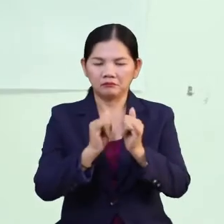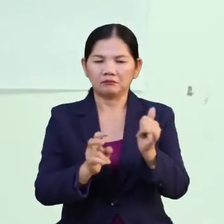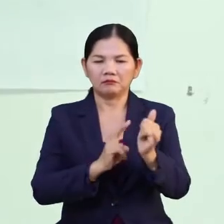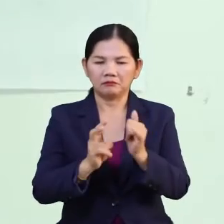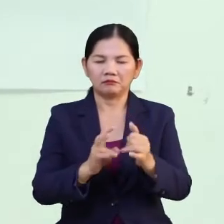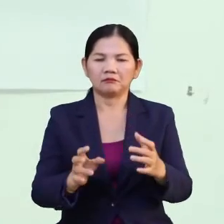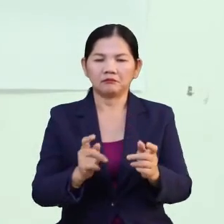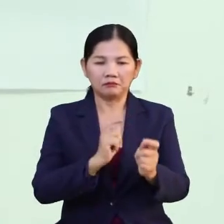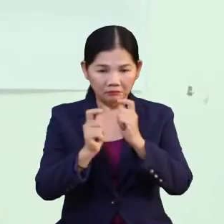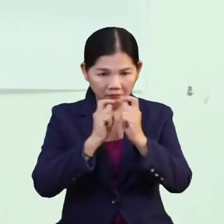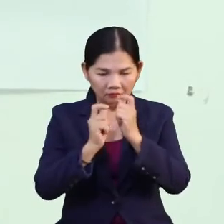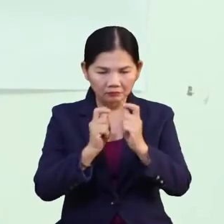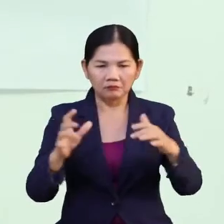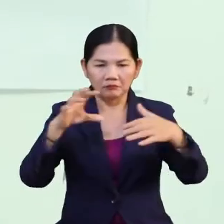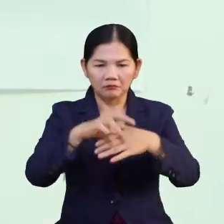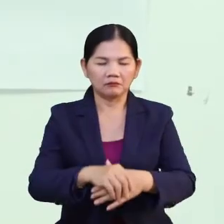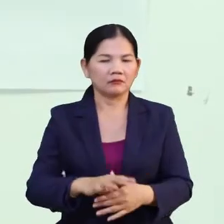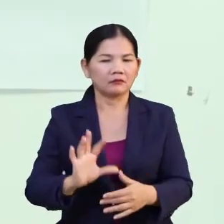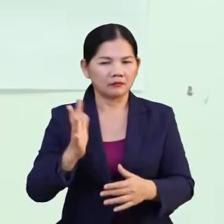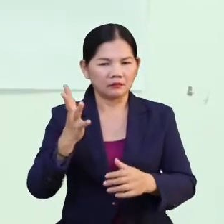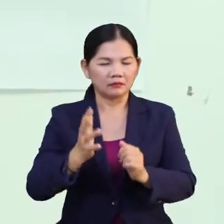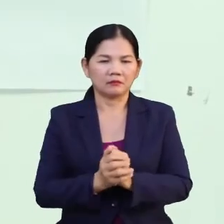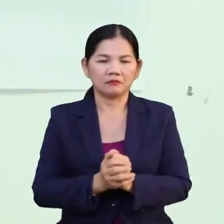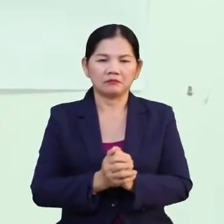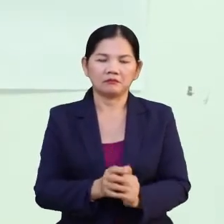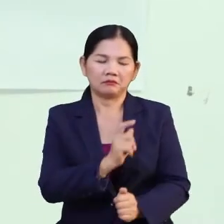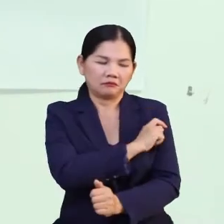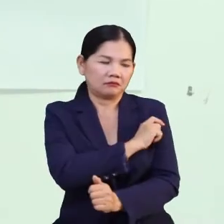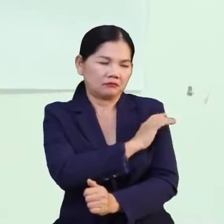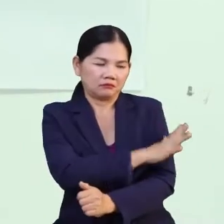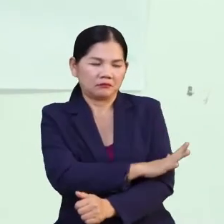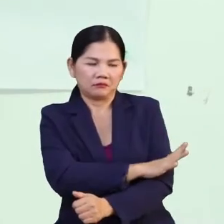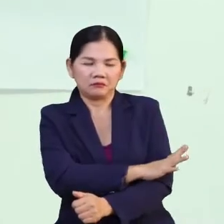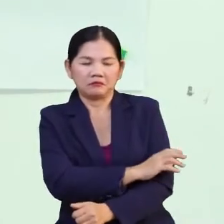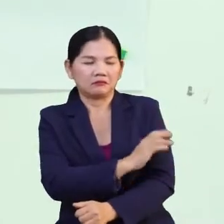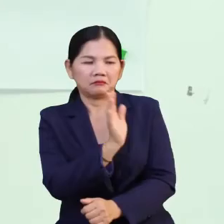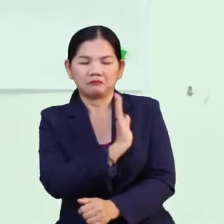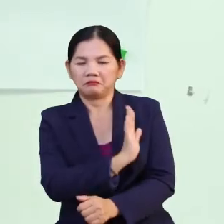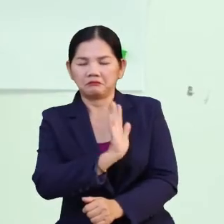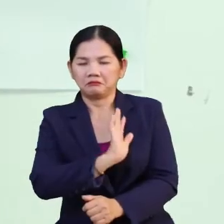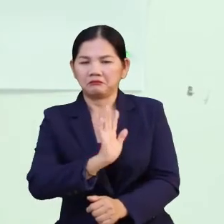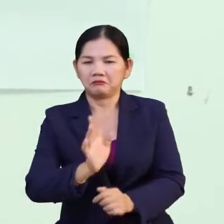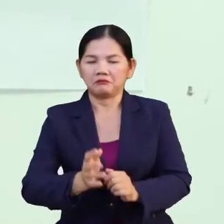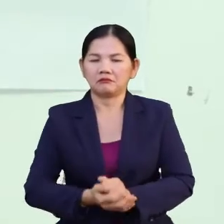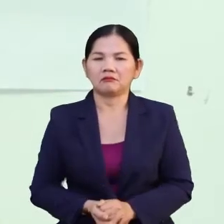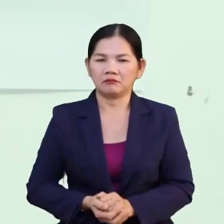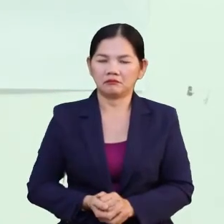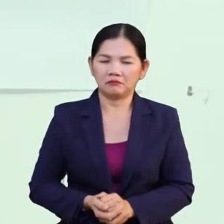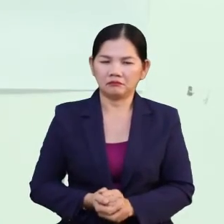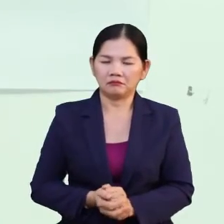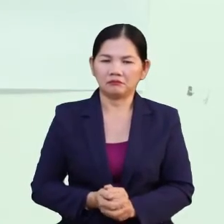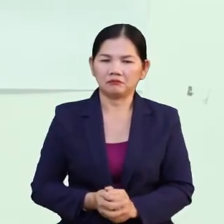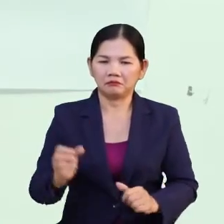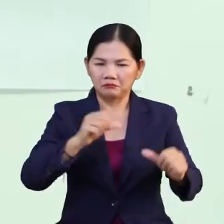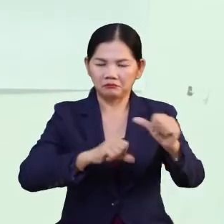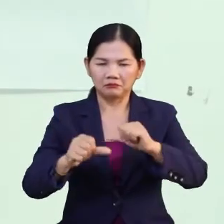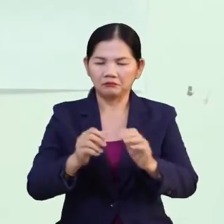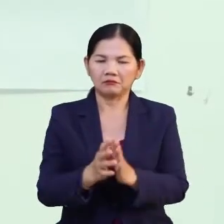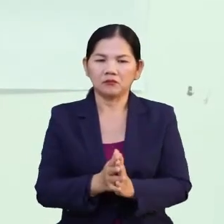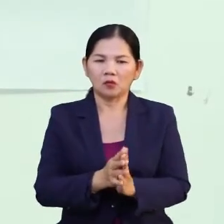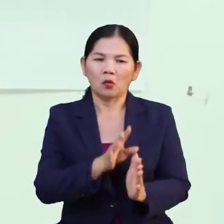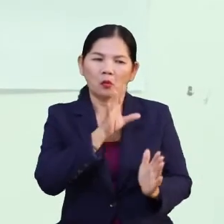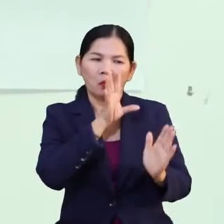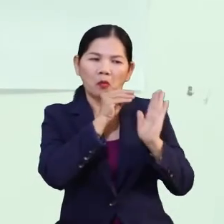នរាប់អានចាទៀតគេស្អប់ខ្ពើមមិនរាប់រងចាគេរិគុណពេបជ្រា